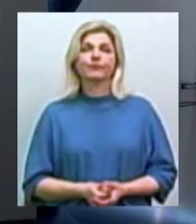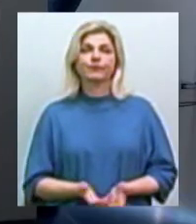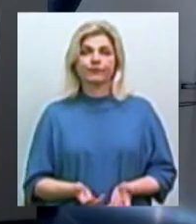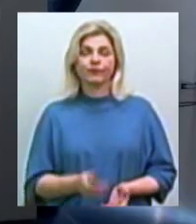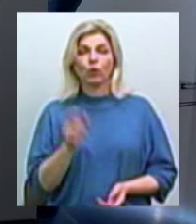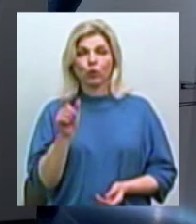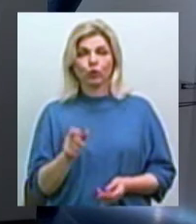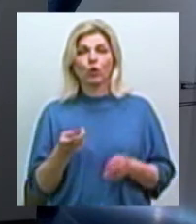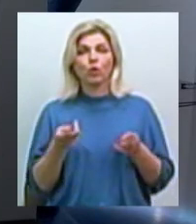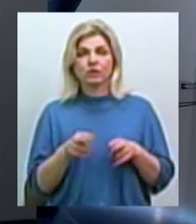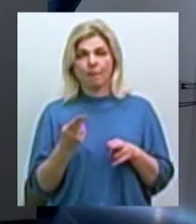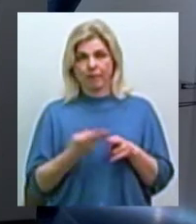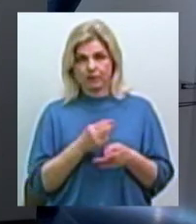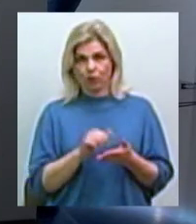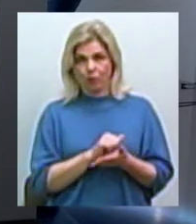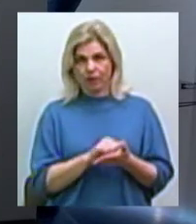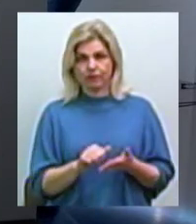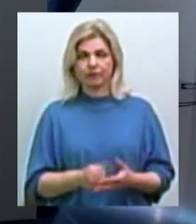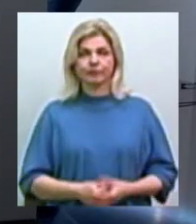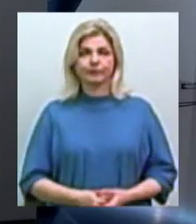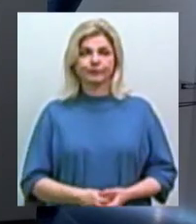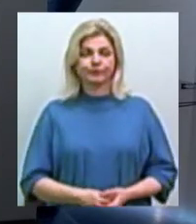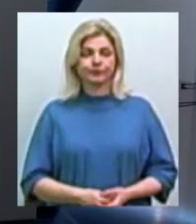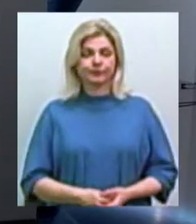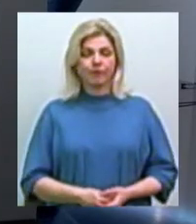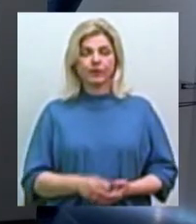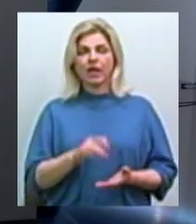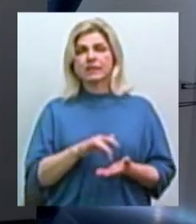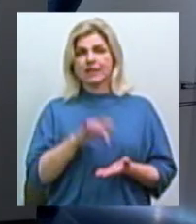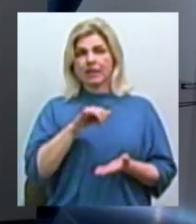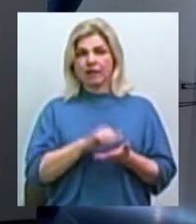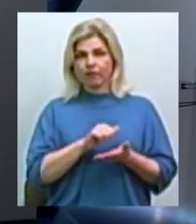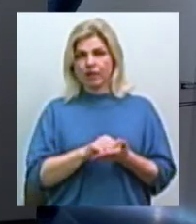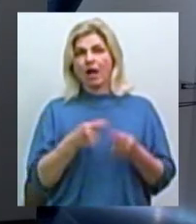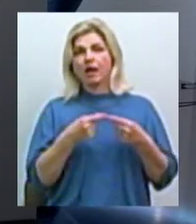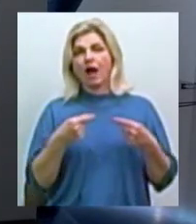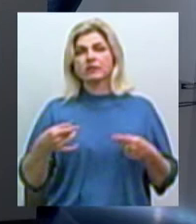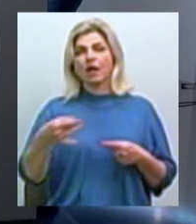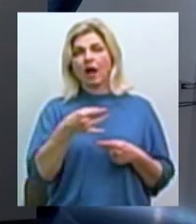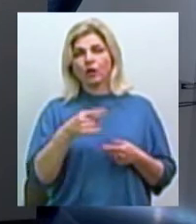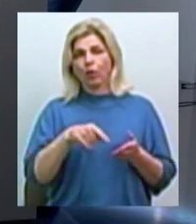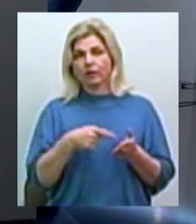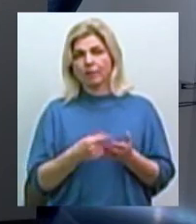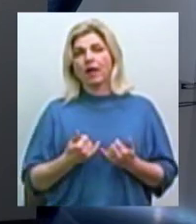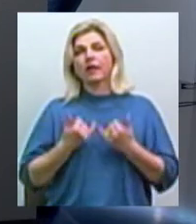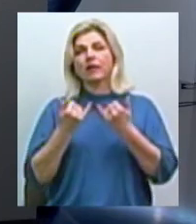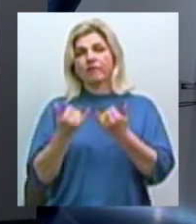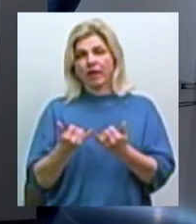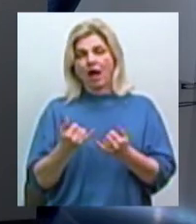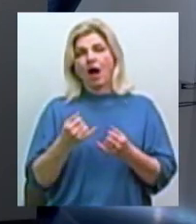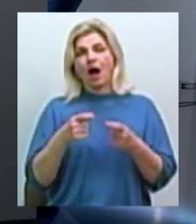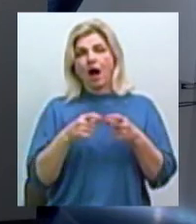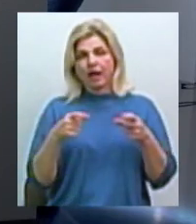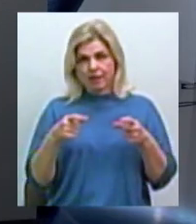залишається без документів. Без документів, так. В ЦНАПах яких районів міста ще надається послуга надання ID-картки?